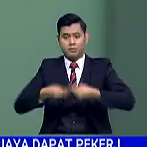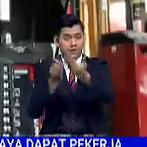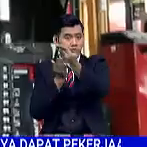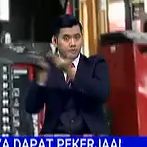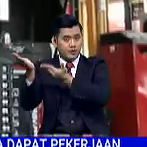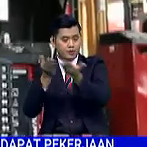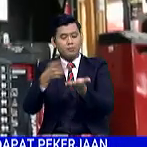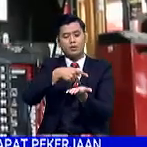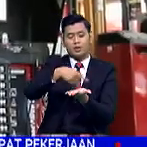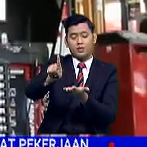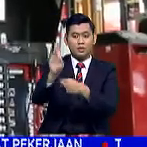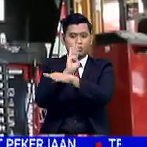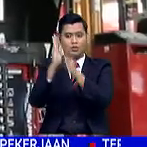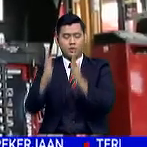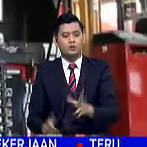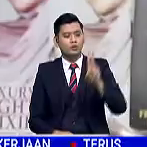kepada